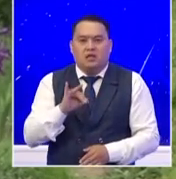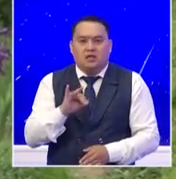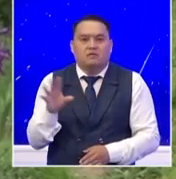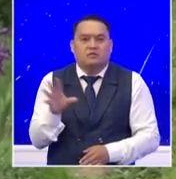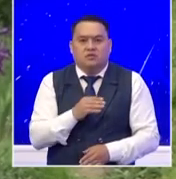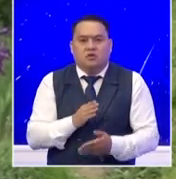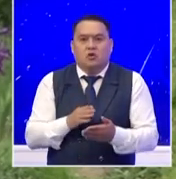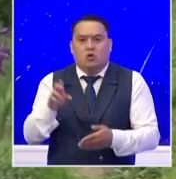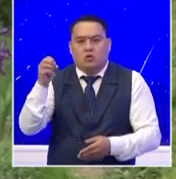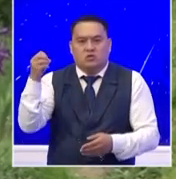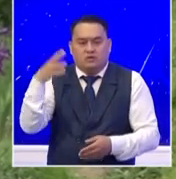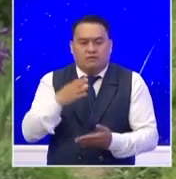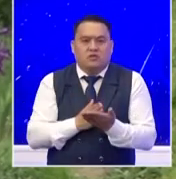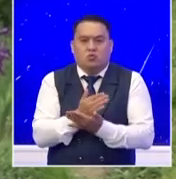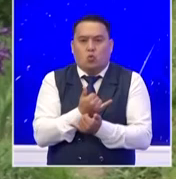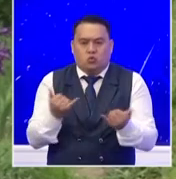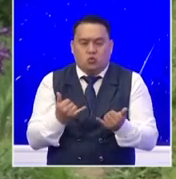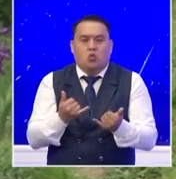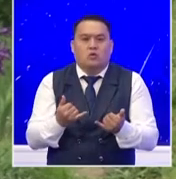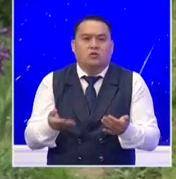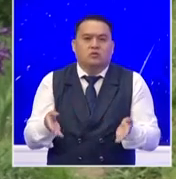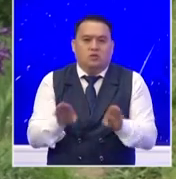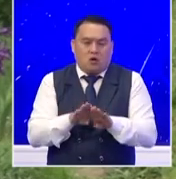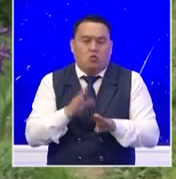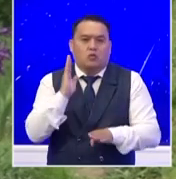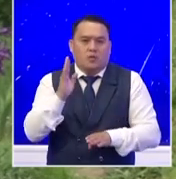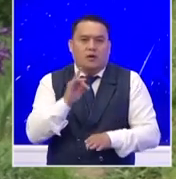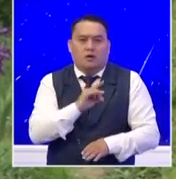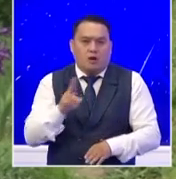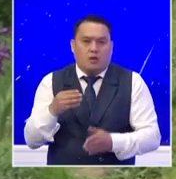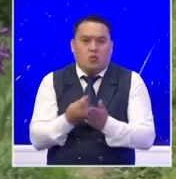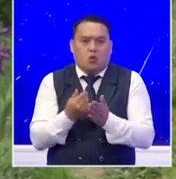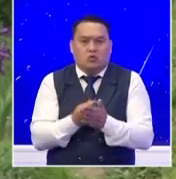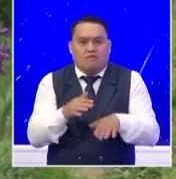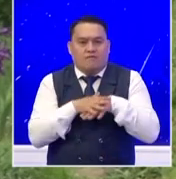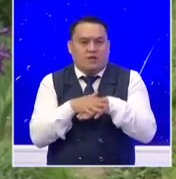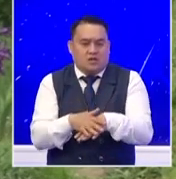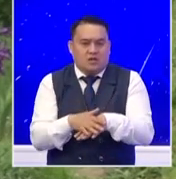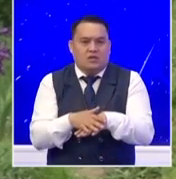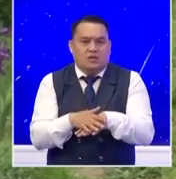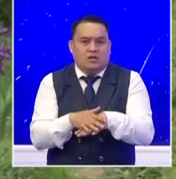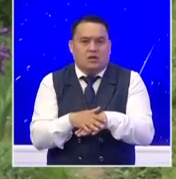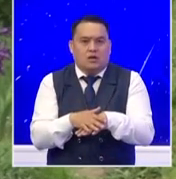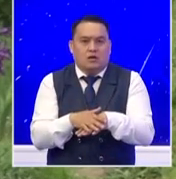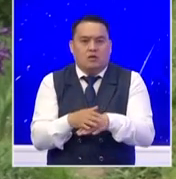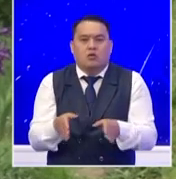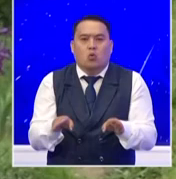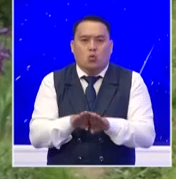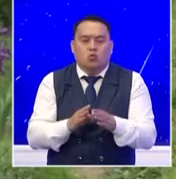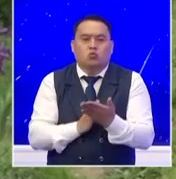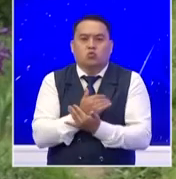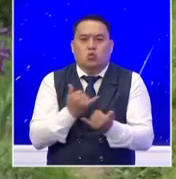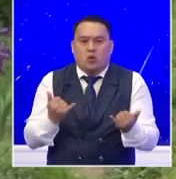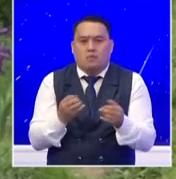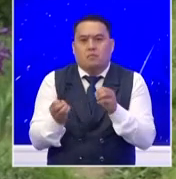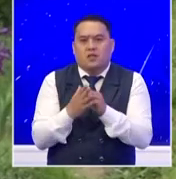все коммунальные услуги мы закроем. Со стороны республиканского бюджета выделены средства именно на покрытие коммунальных услуг